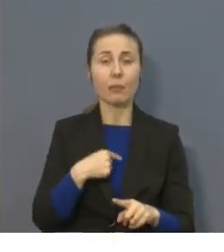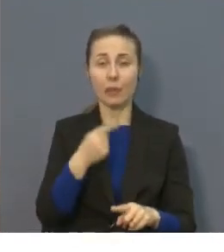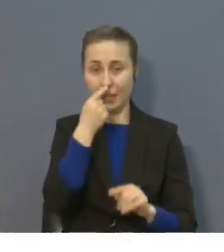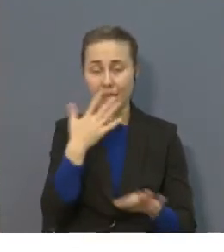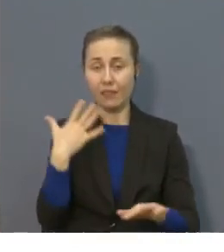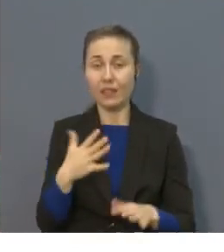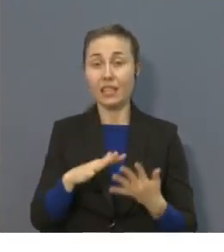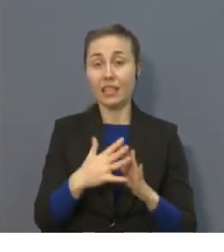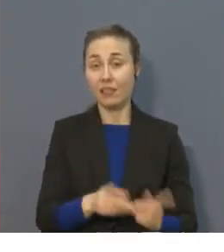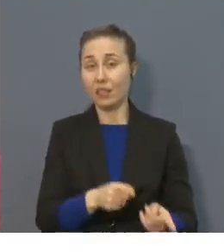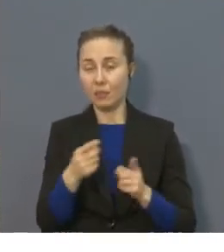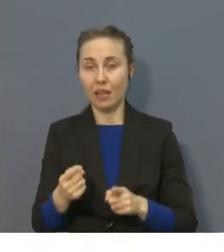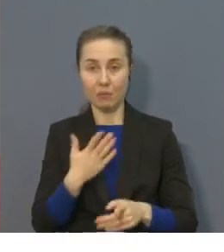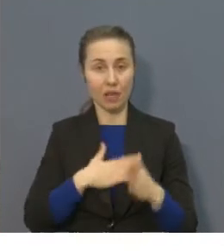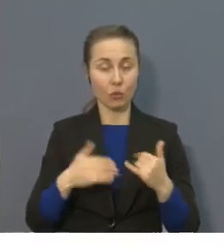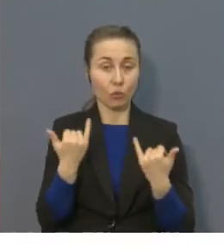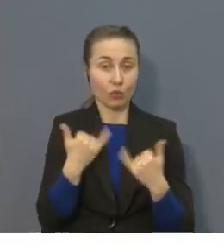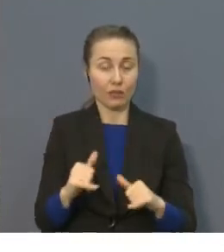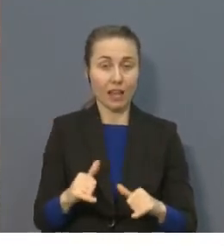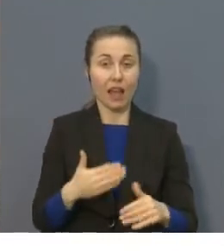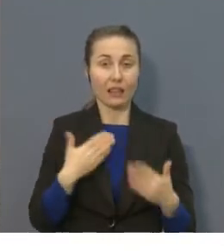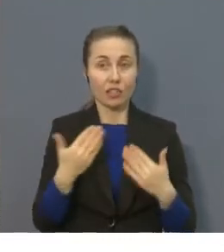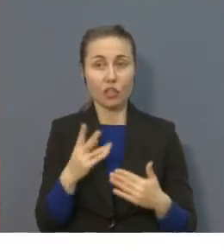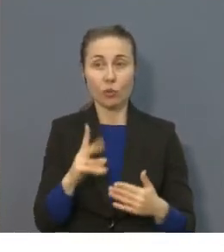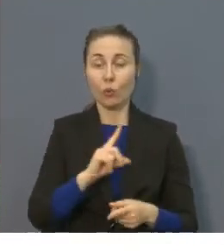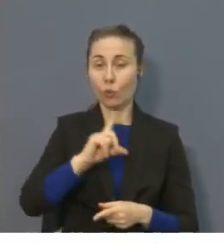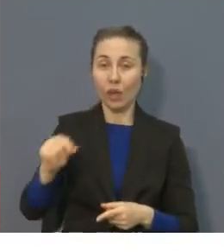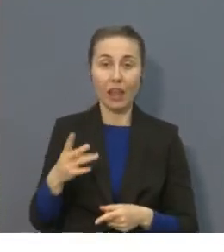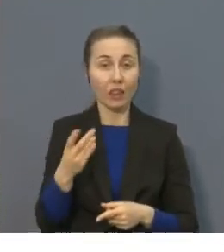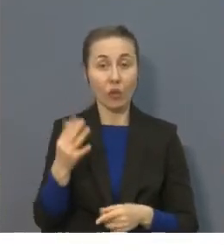кетсек те ұмытпай демеушілік көмек бергеніне ризашылығымды білдіргім келеді.